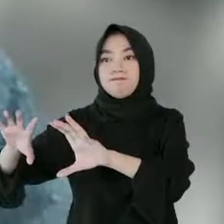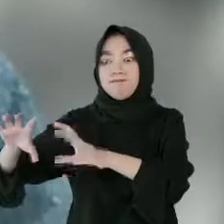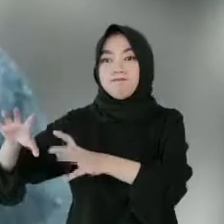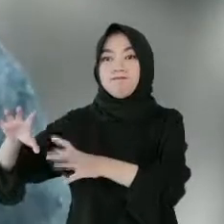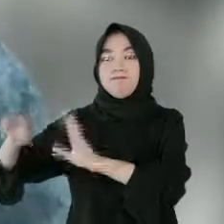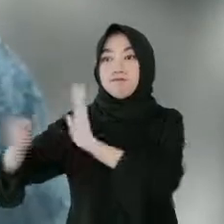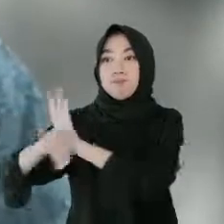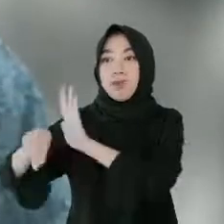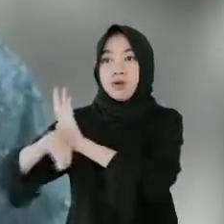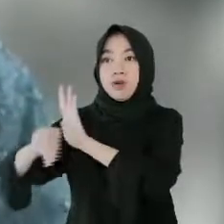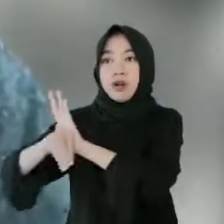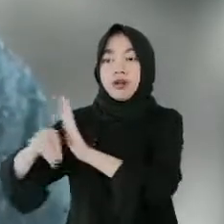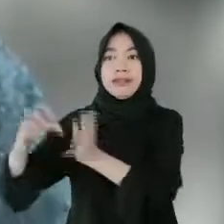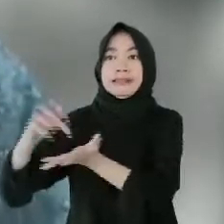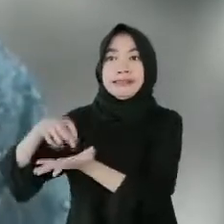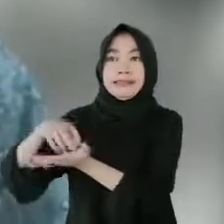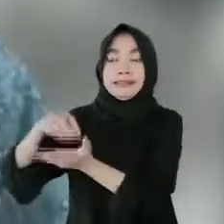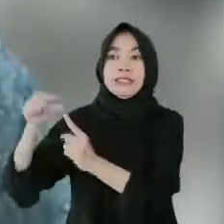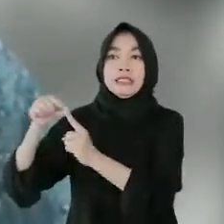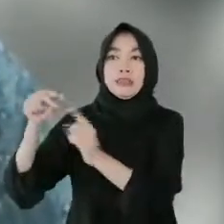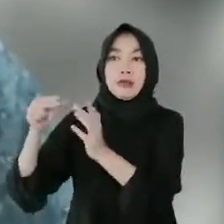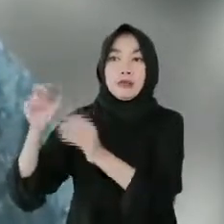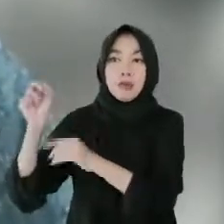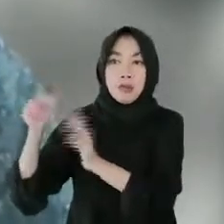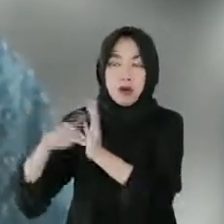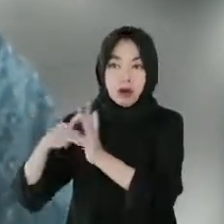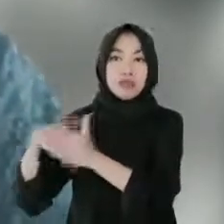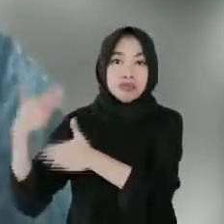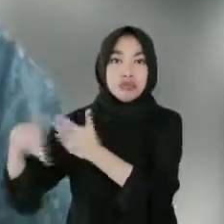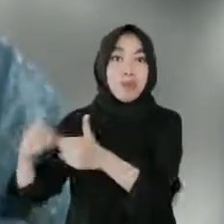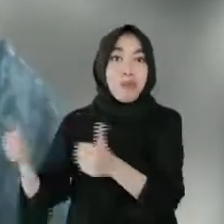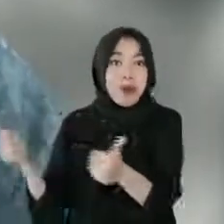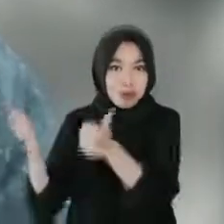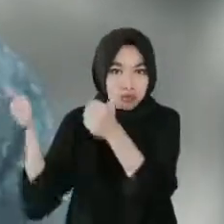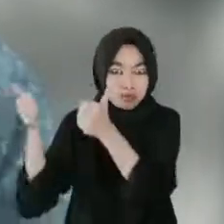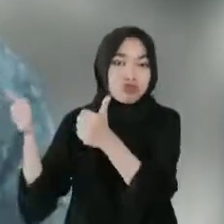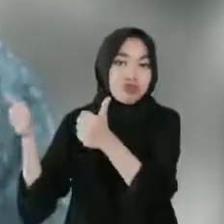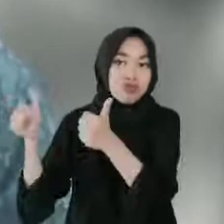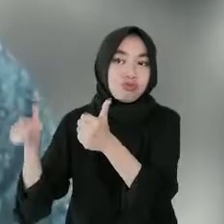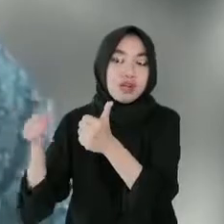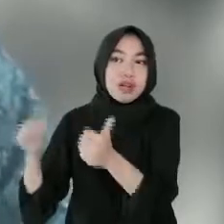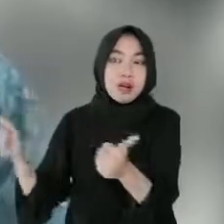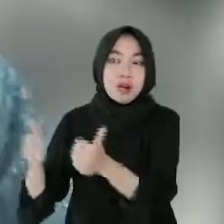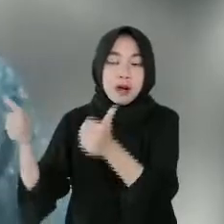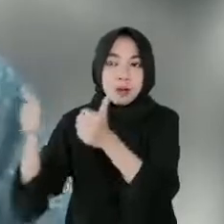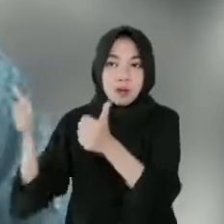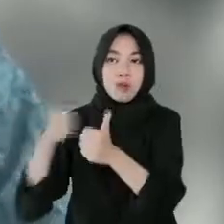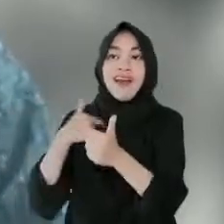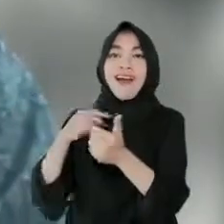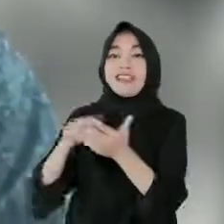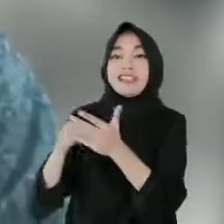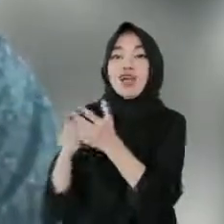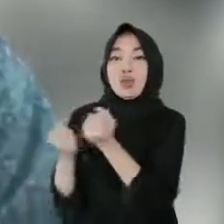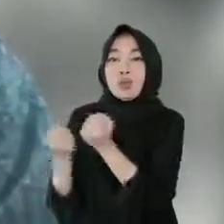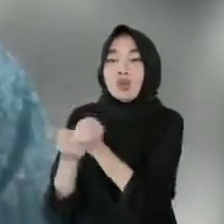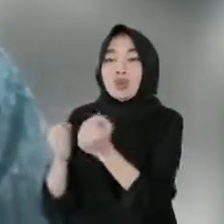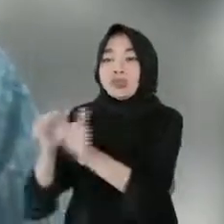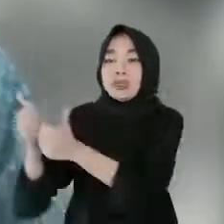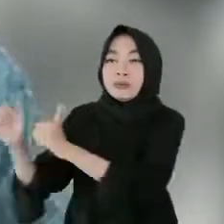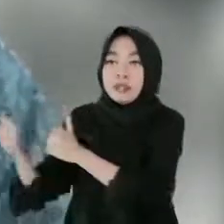daerah bahwa Papua mampu melaksanakan pohon Oleh karena itu ini juga harus kita siapkan dengan baik